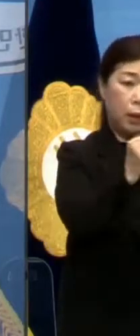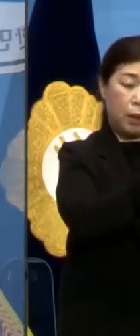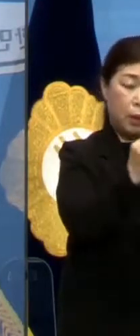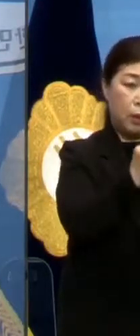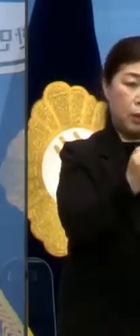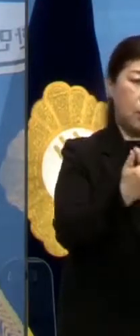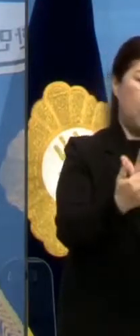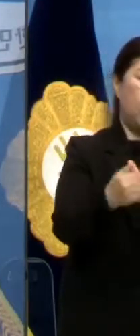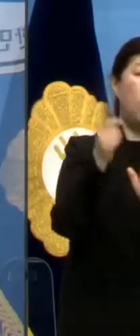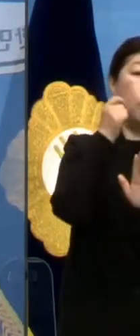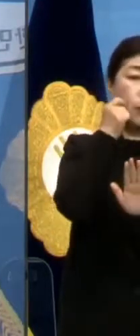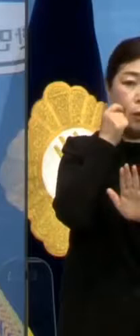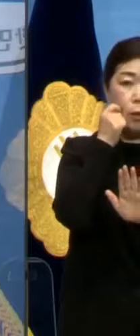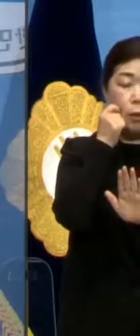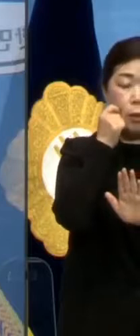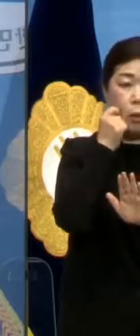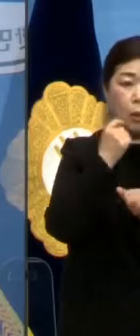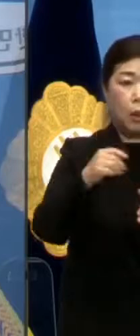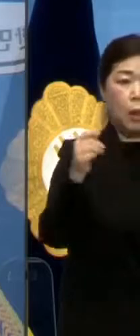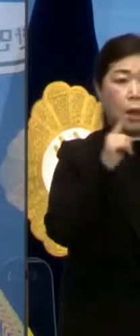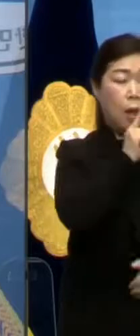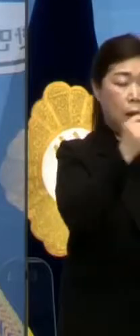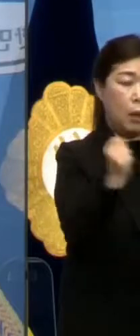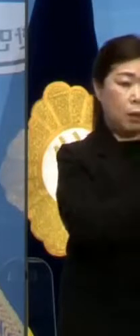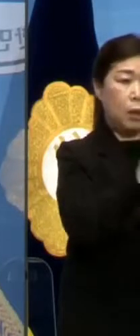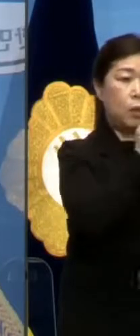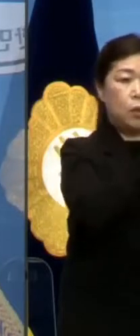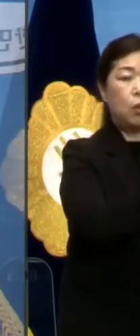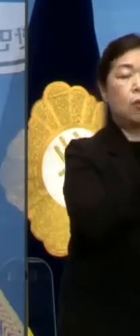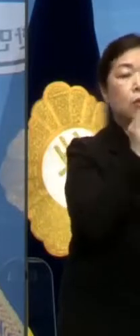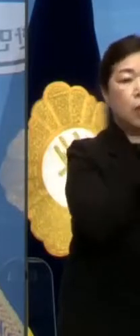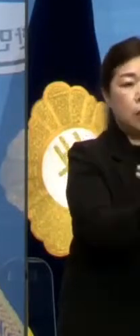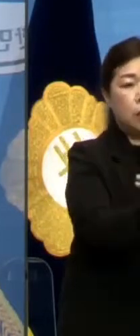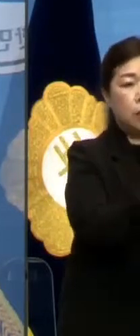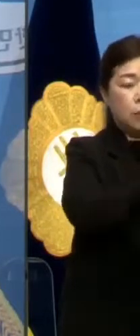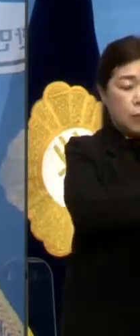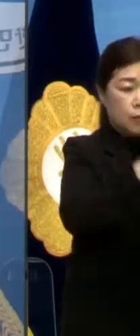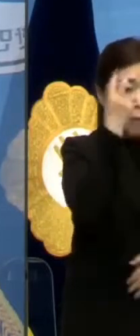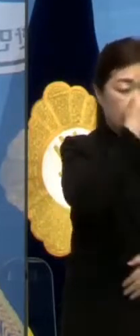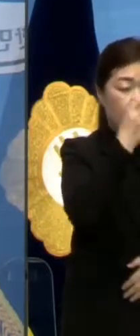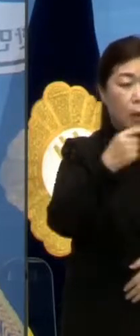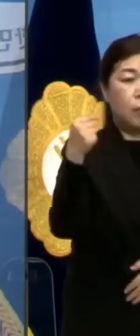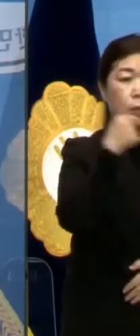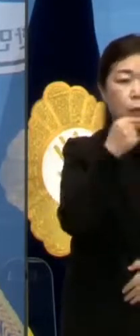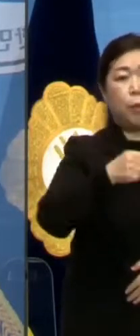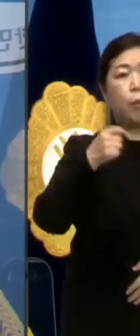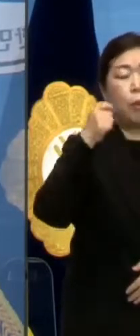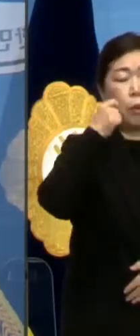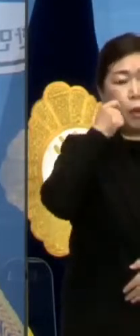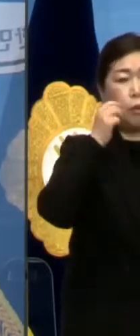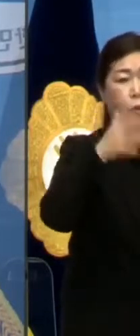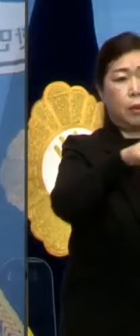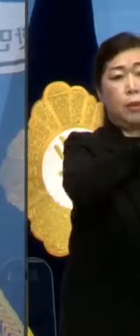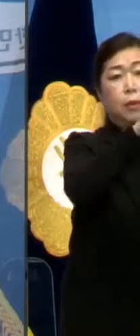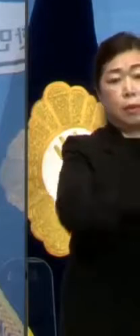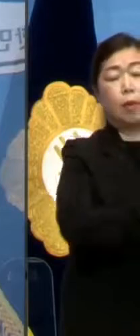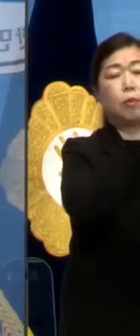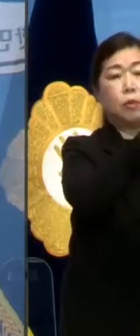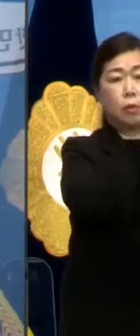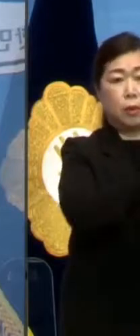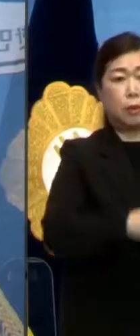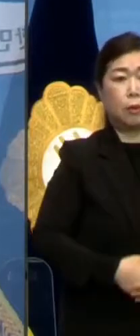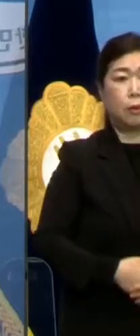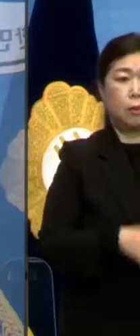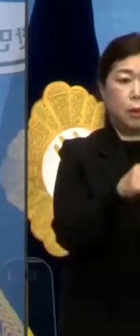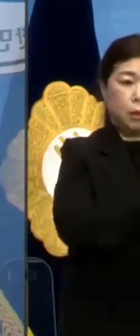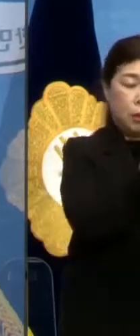아동학대를 예방하지 못하고 학대 신고 후에도 제대로 기능하지 못한 국가 시스템의 문제입니다.